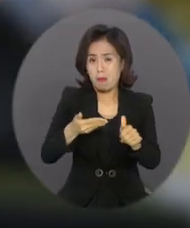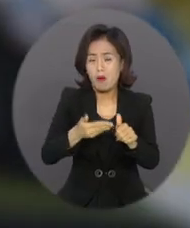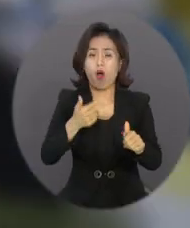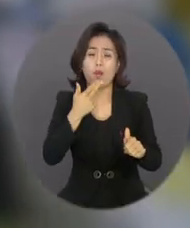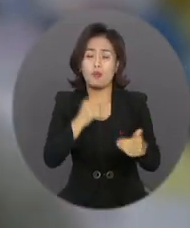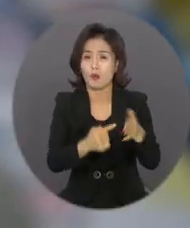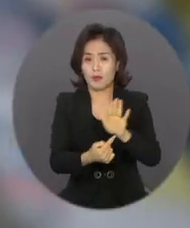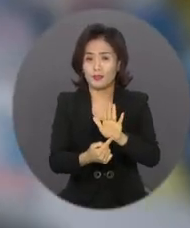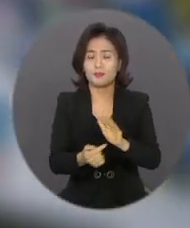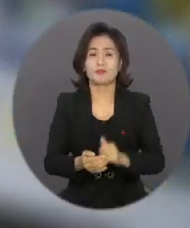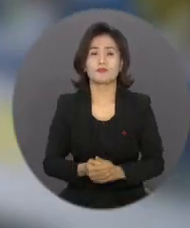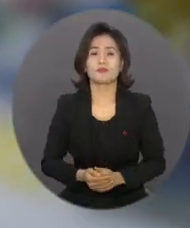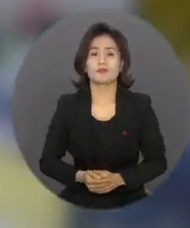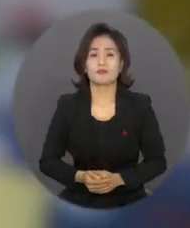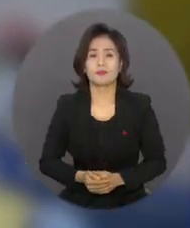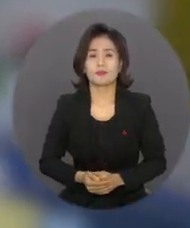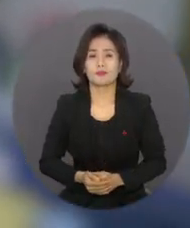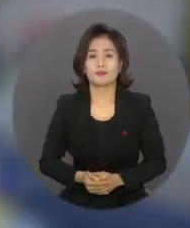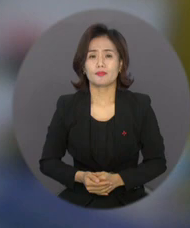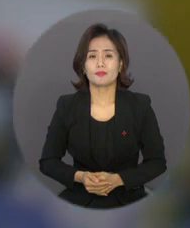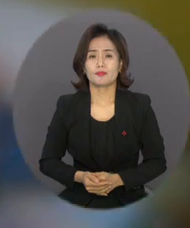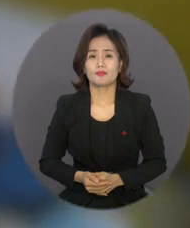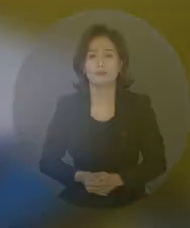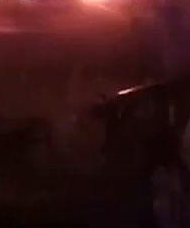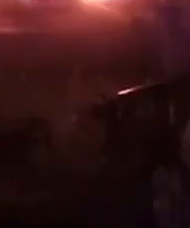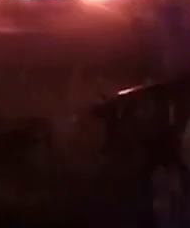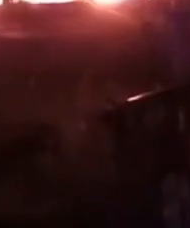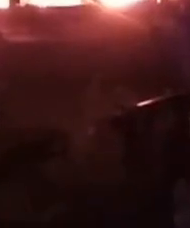입장을 밝혀왔습니다 MBC 뉴스 강서영입니다